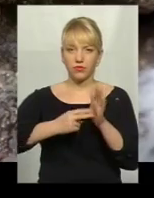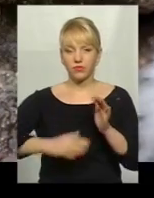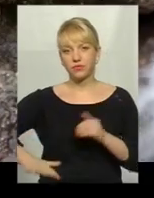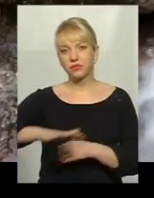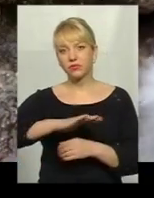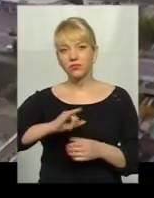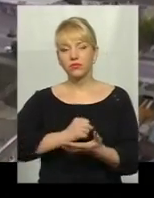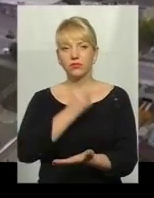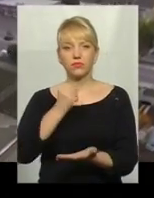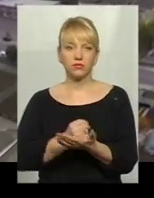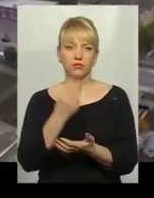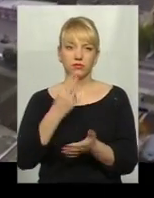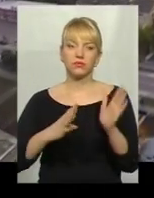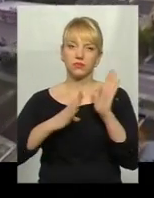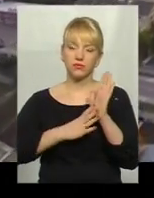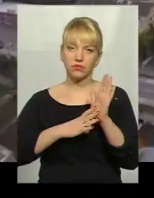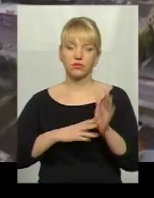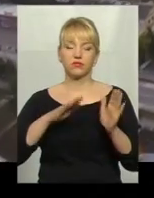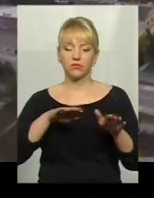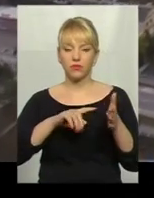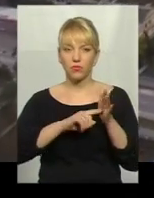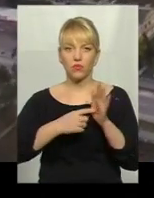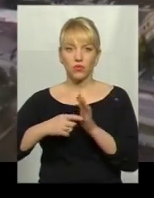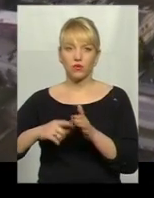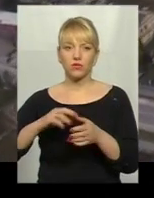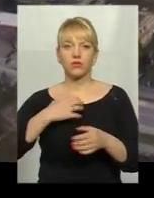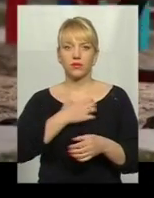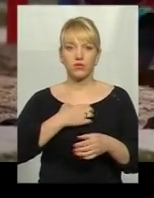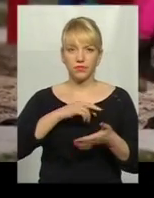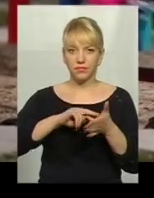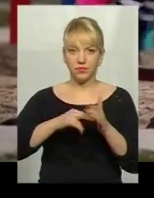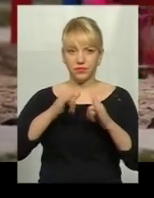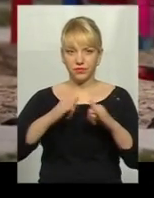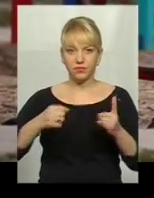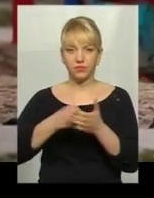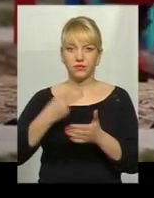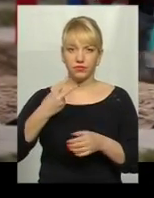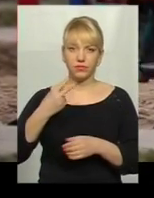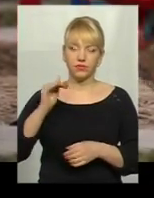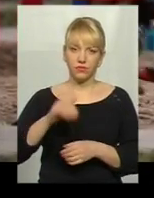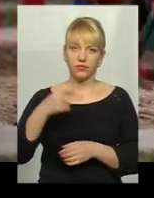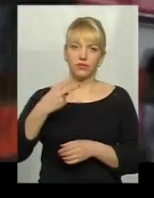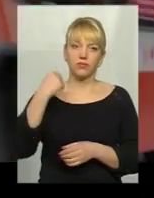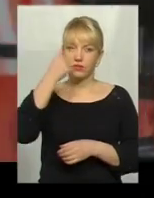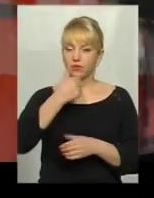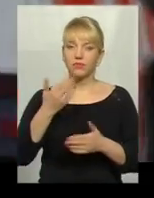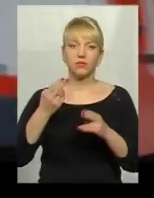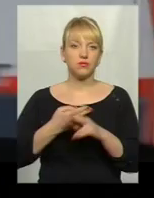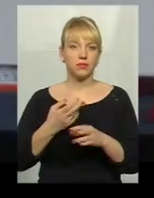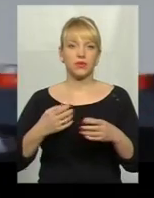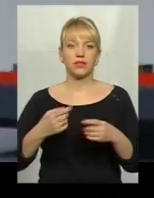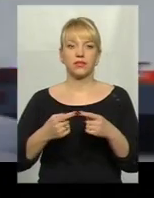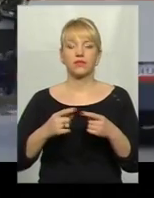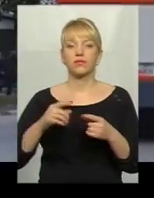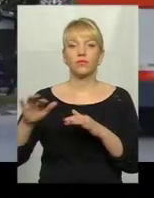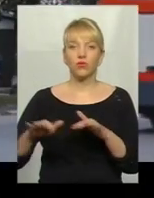і затвердили 39 пунктів стратегічного плану розвитку до 2020 року, які без зайвих